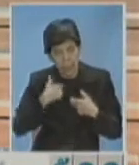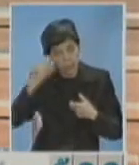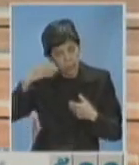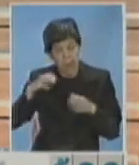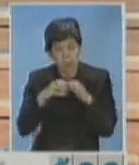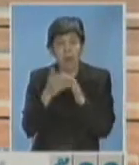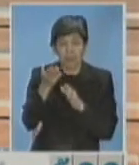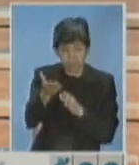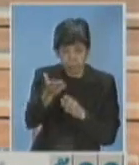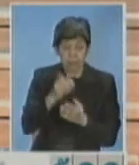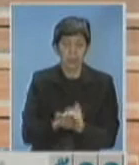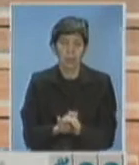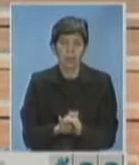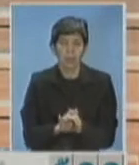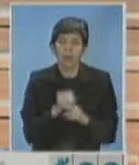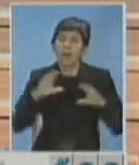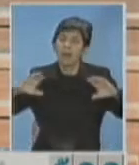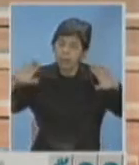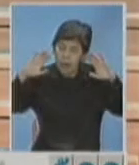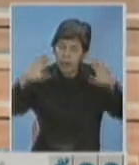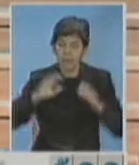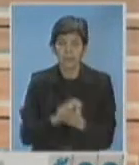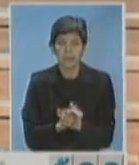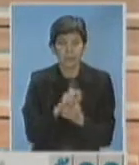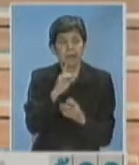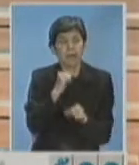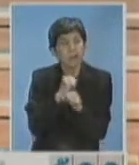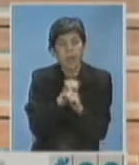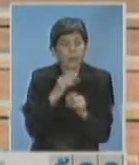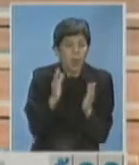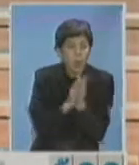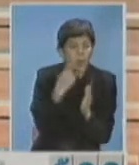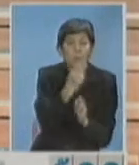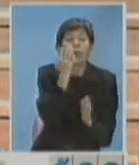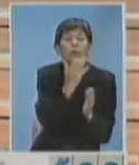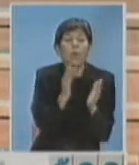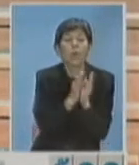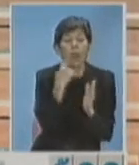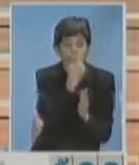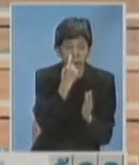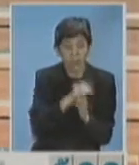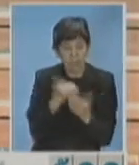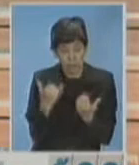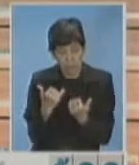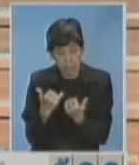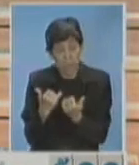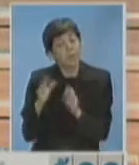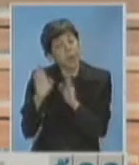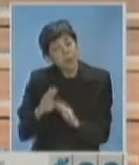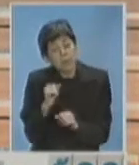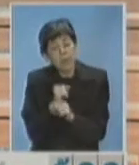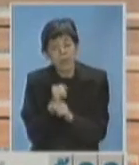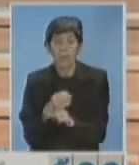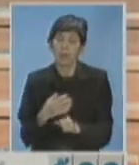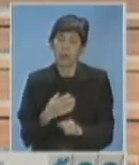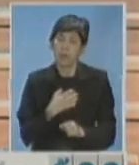ที่พรรคของน้องเนี่ยเป็นรัฐบาล DSI ก็เดินอยู่กับใครก็ไปดูทีวีวะครับ พอวันนี้ก็เป็นลักษณะอย่างนี้แต่การที่ท